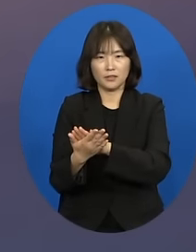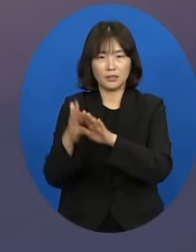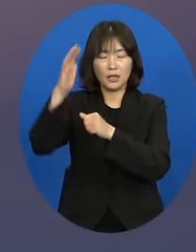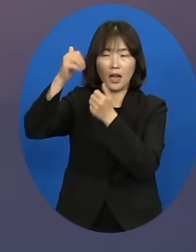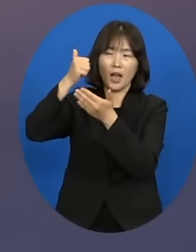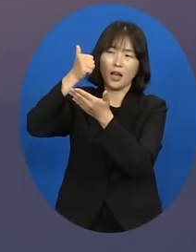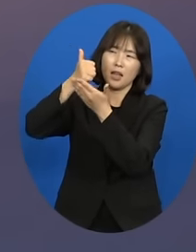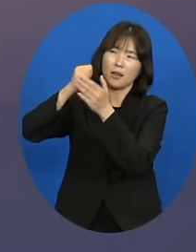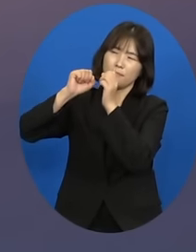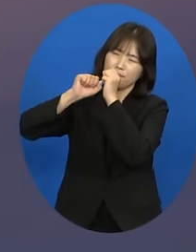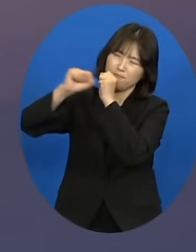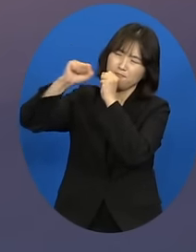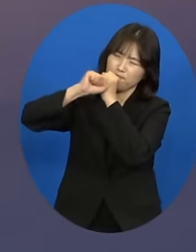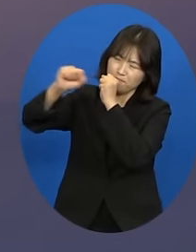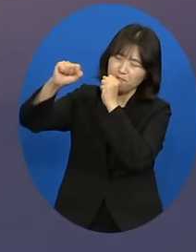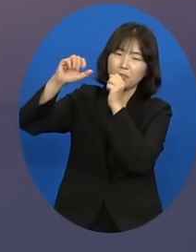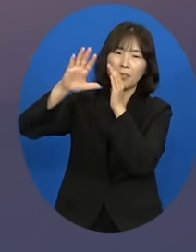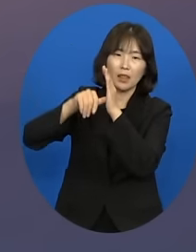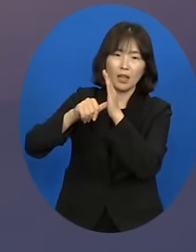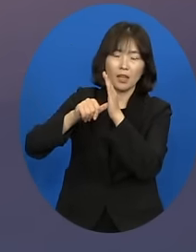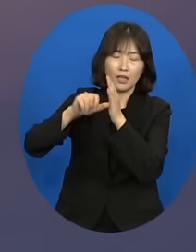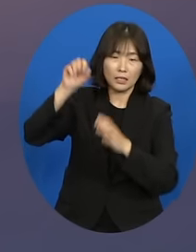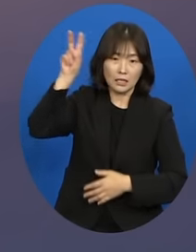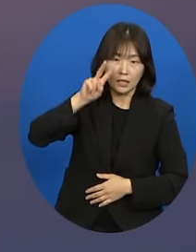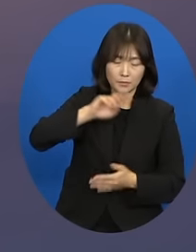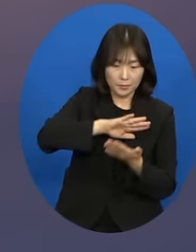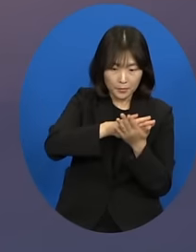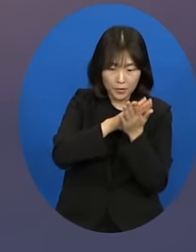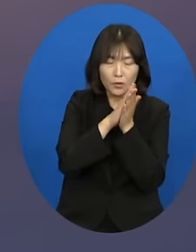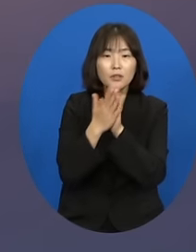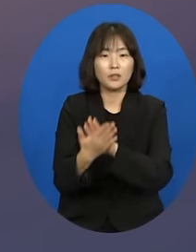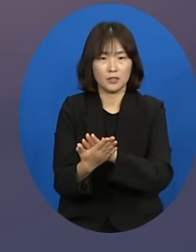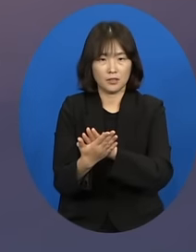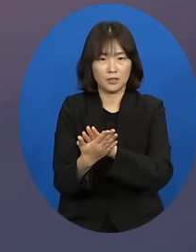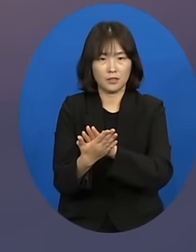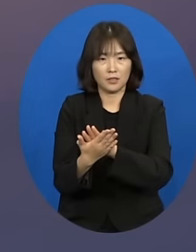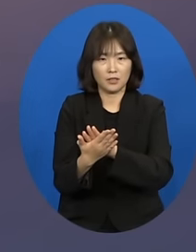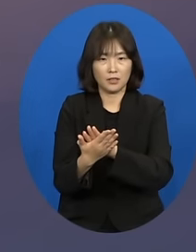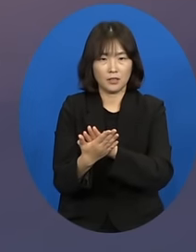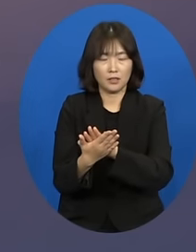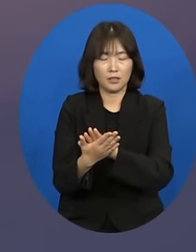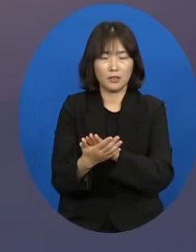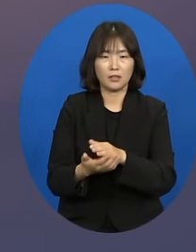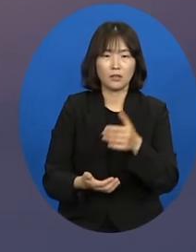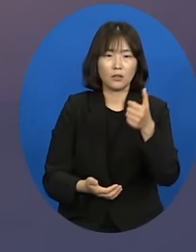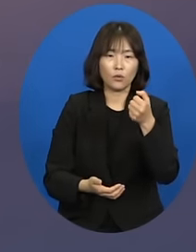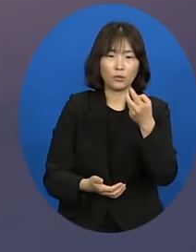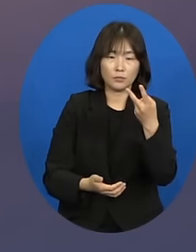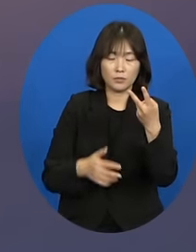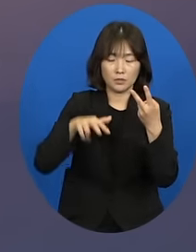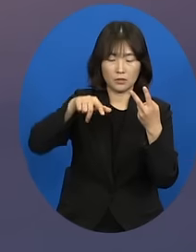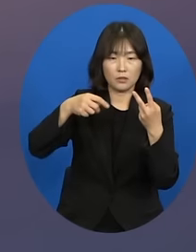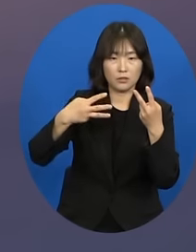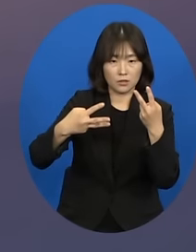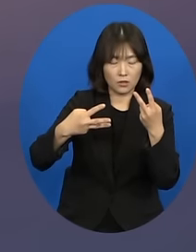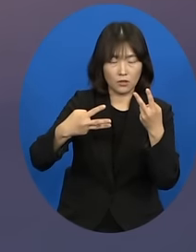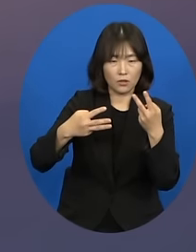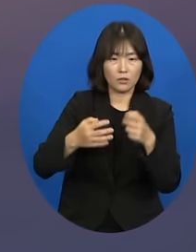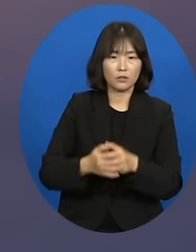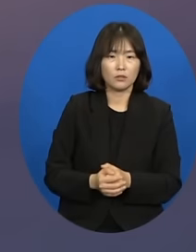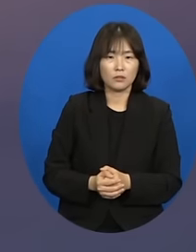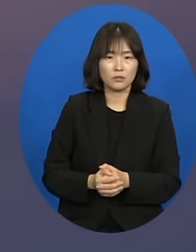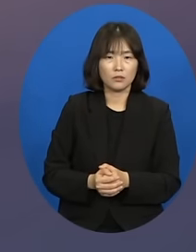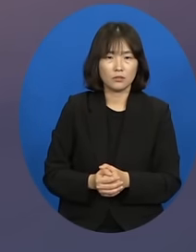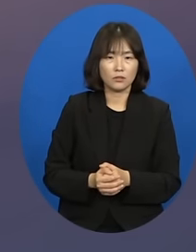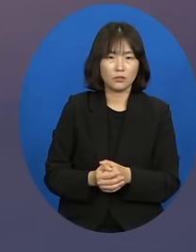나팔이 울릴 때 우리가 순식간에 다 변화되리니 52절 죽은 자들이 썩지 아니할